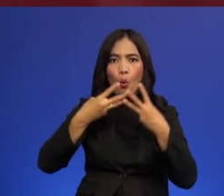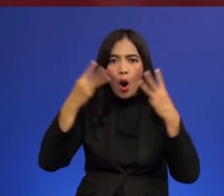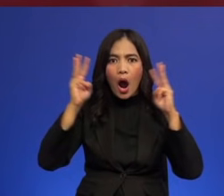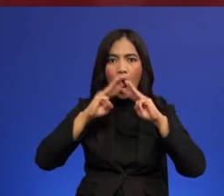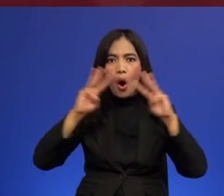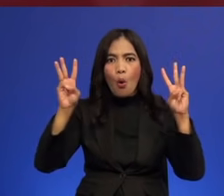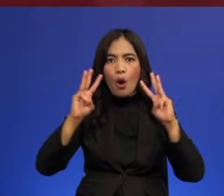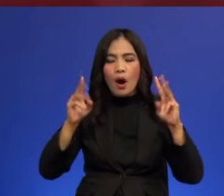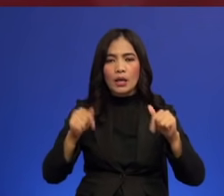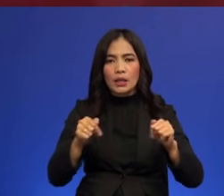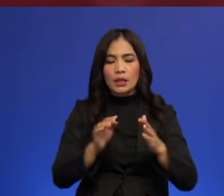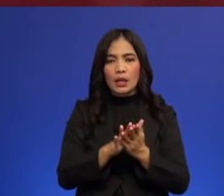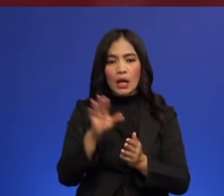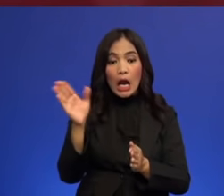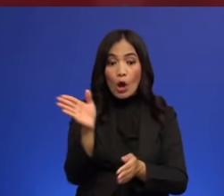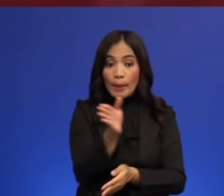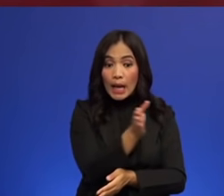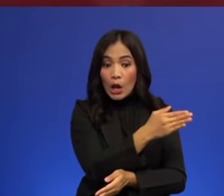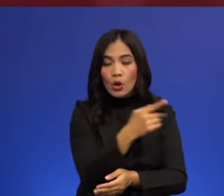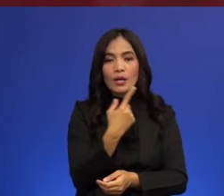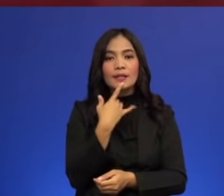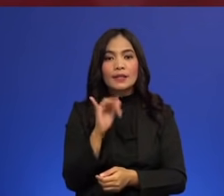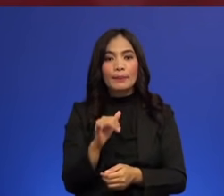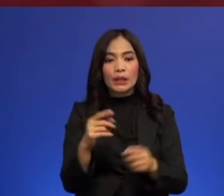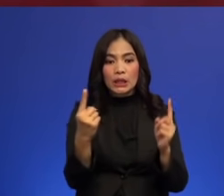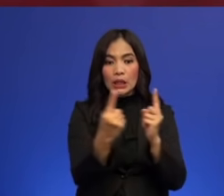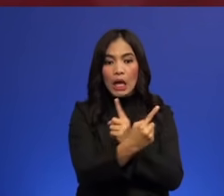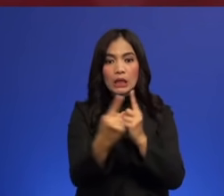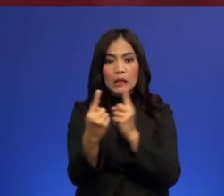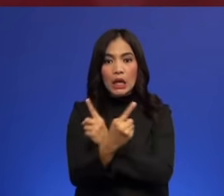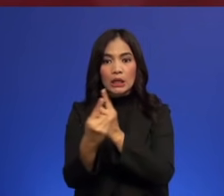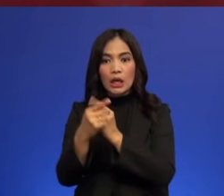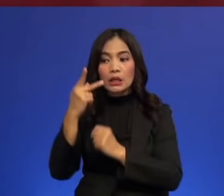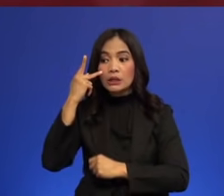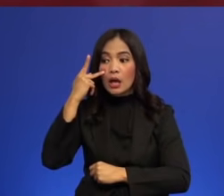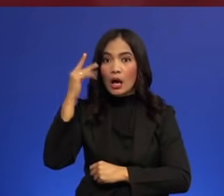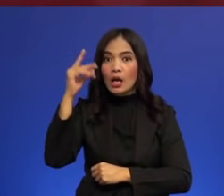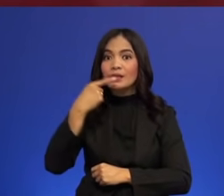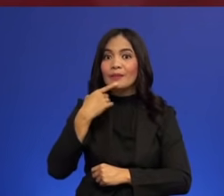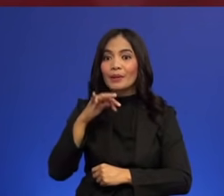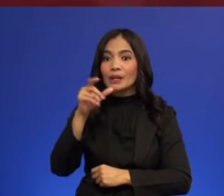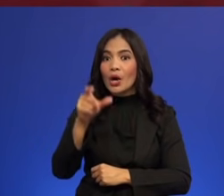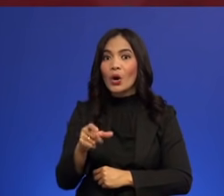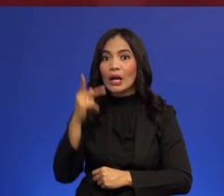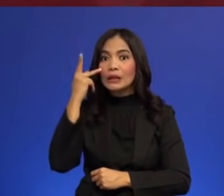Apabila berlalu atau seperti suatu giliran jaga di waktu malam.